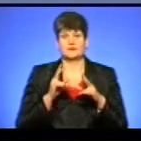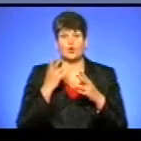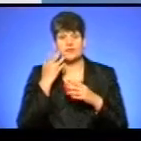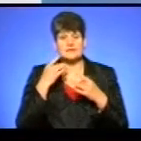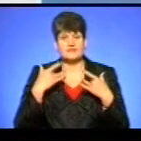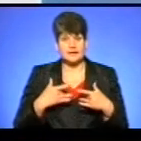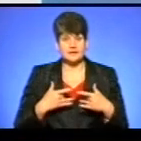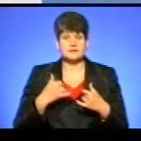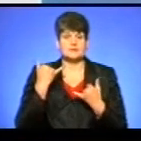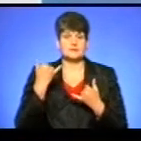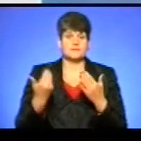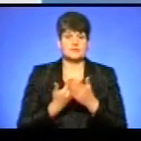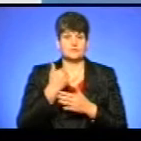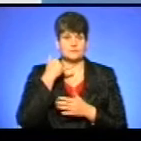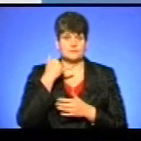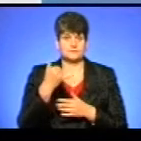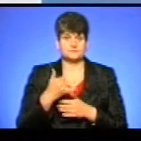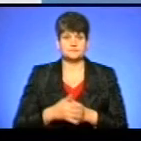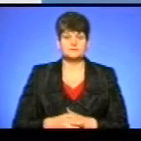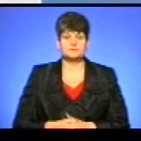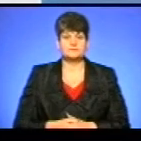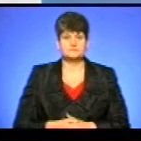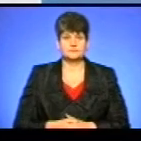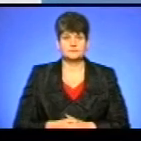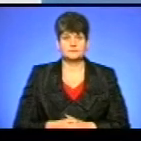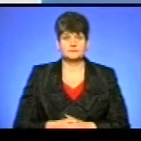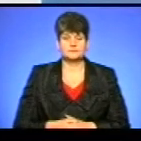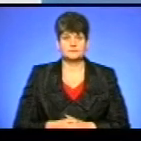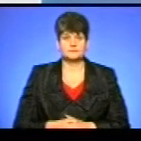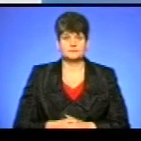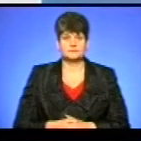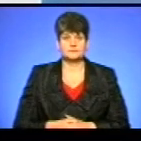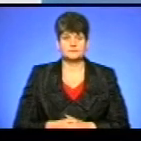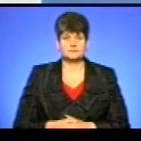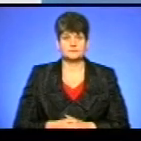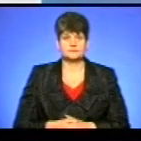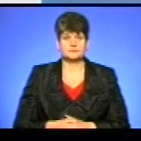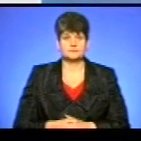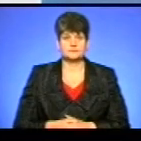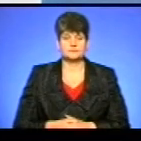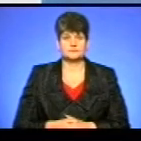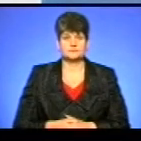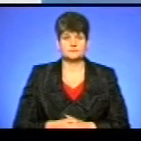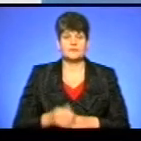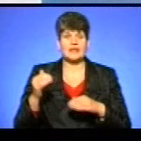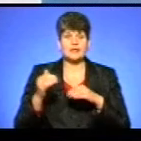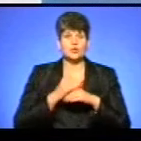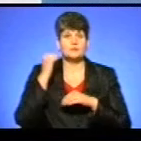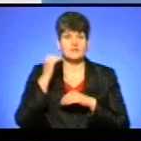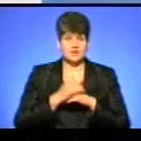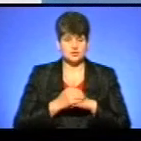до нас знову звертається глядач. Доброго вечора, ми готові вас почути. Доброго вечора. Добрий